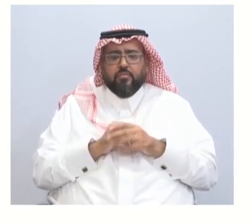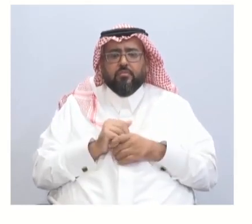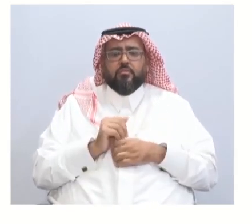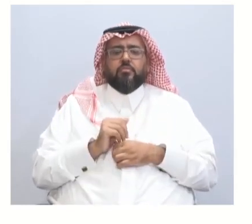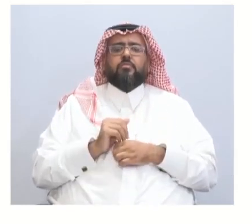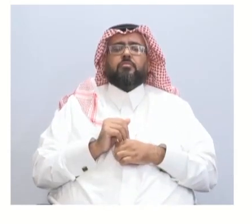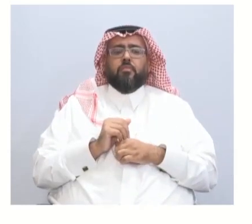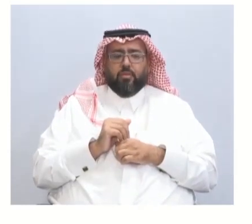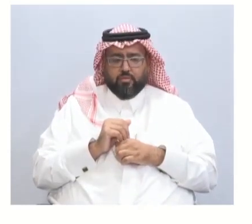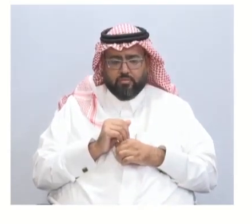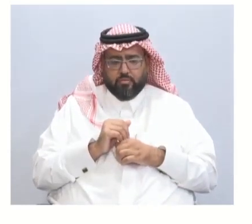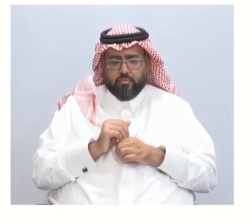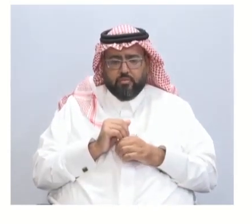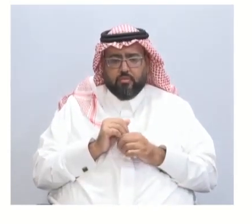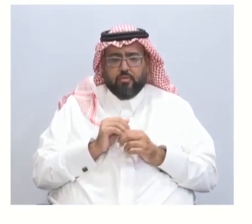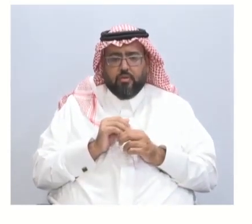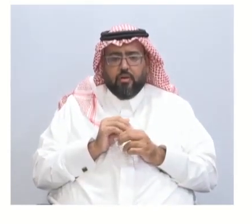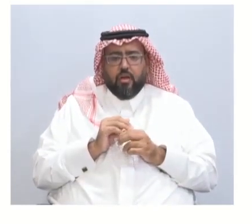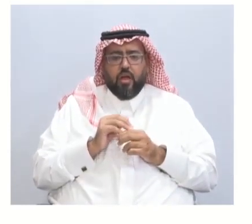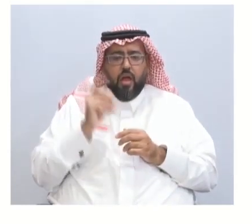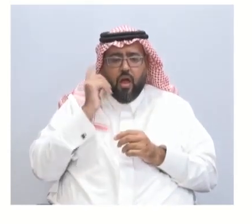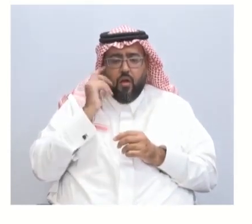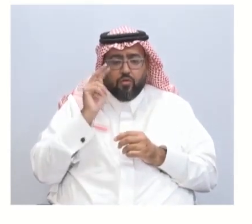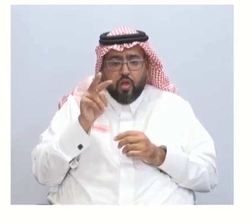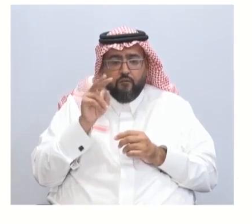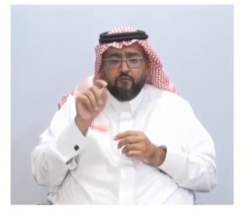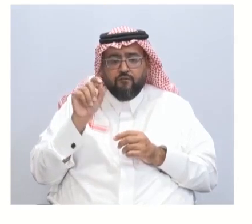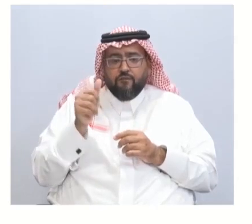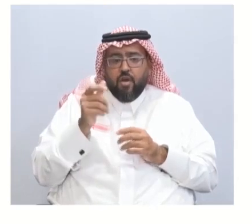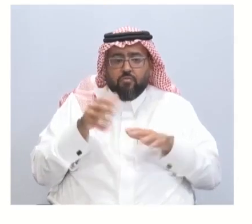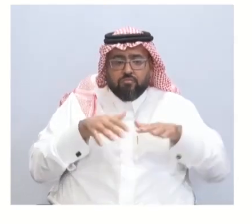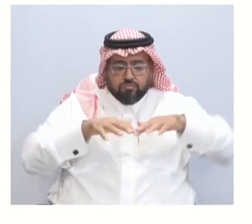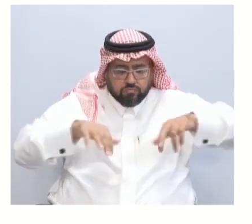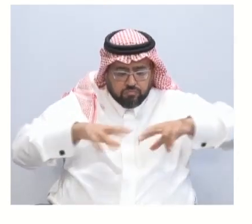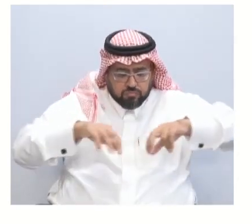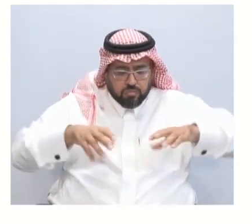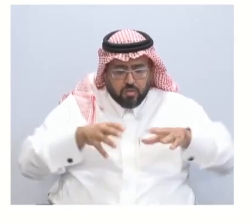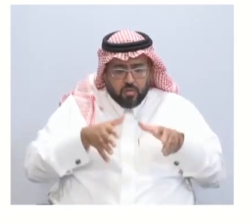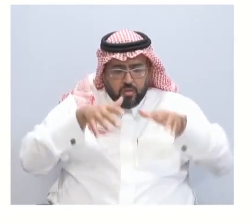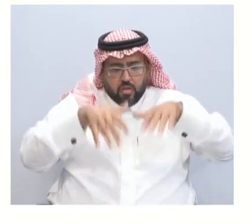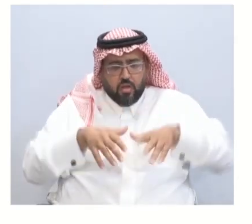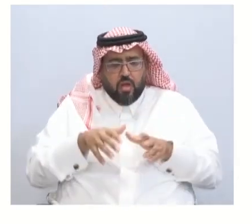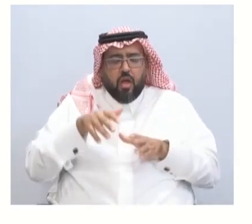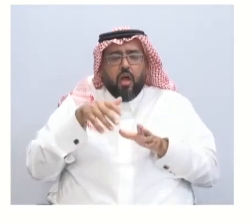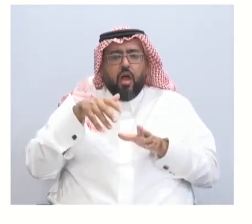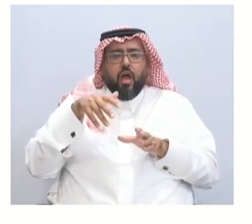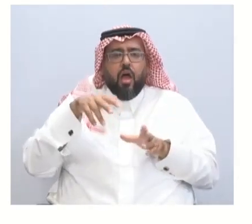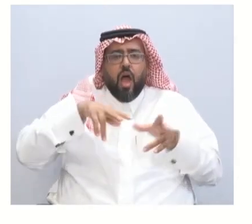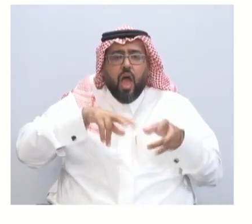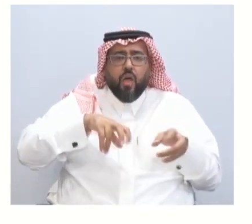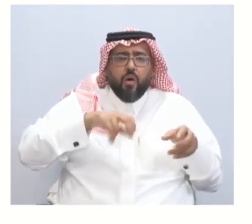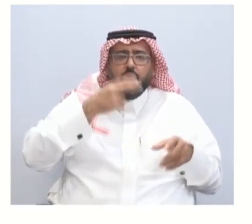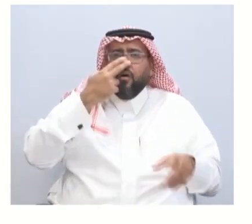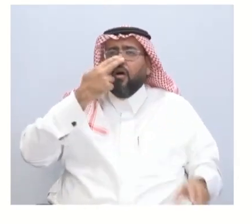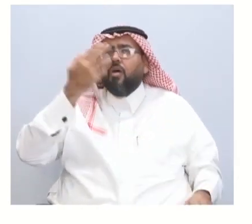وتباعدها كذلك عثر فاجنر من خلال الاحافير لانواع مختلفه من الحيوانات والنباتات